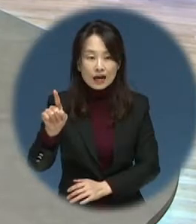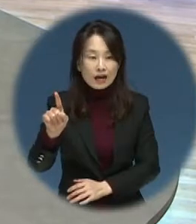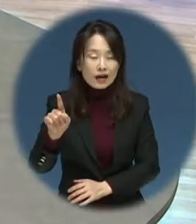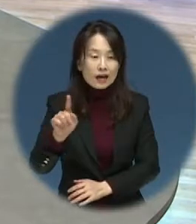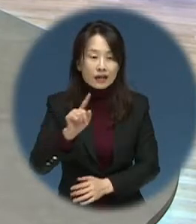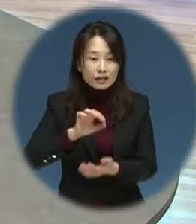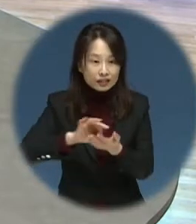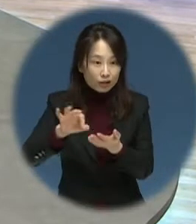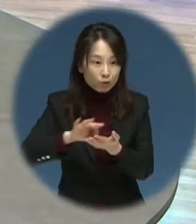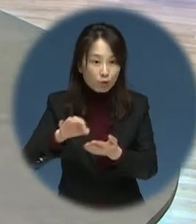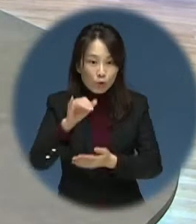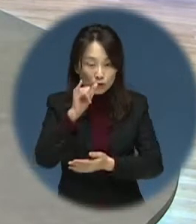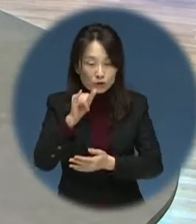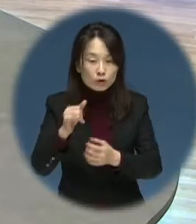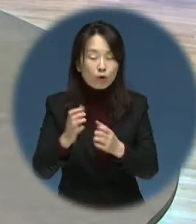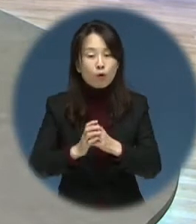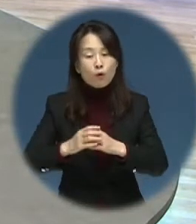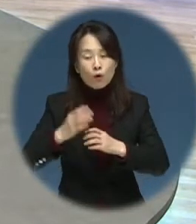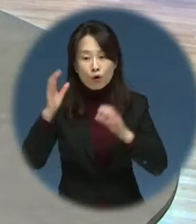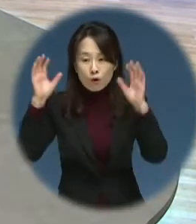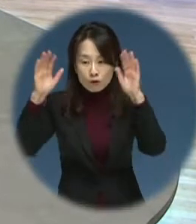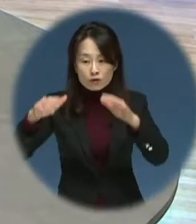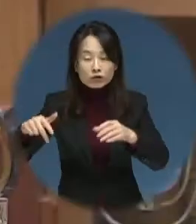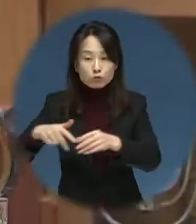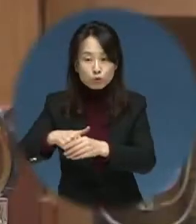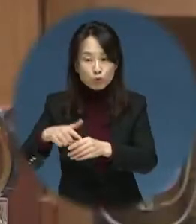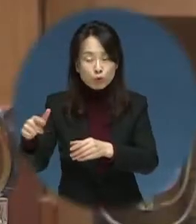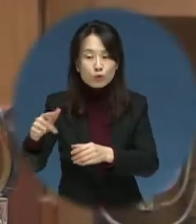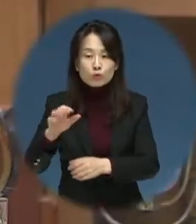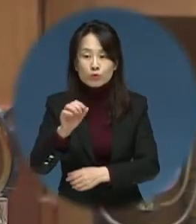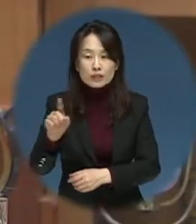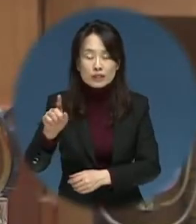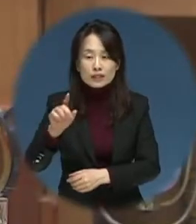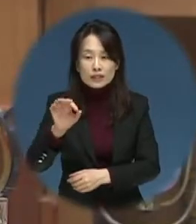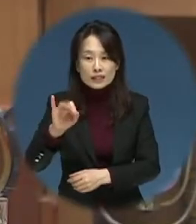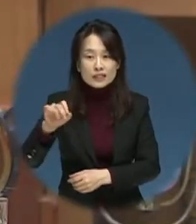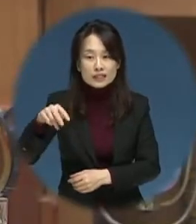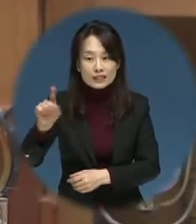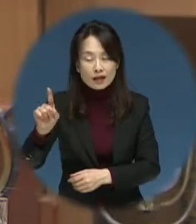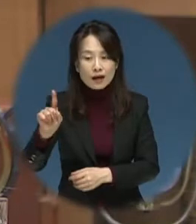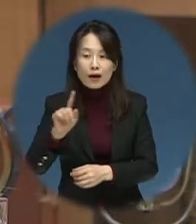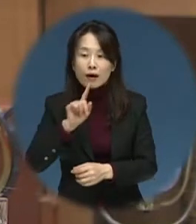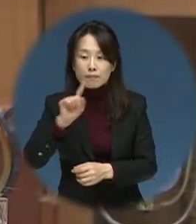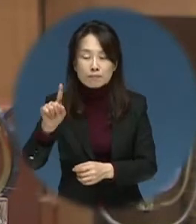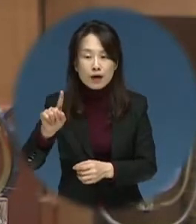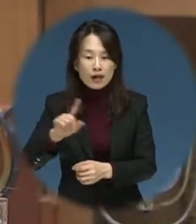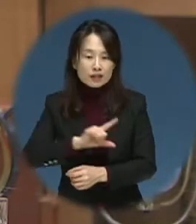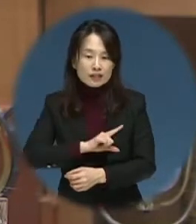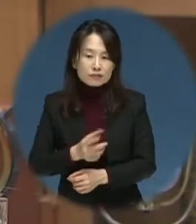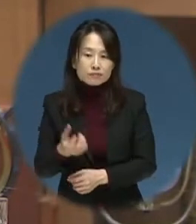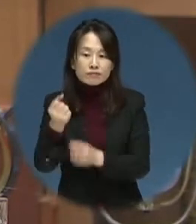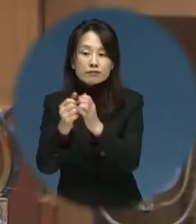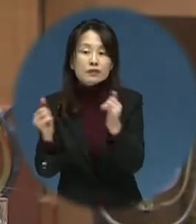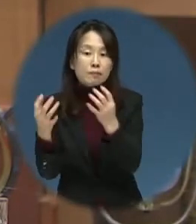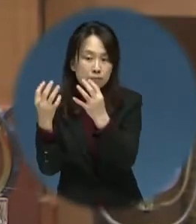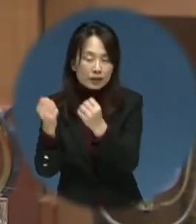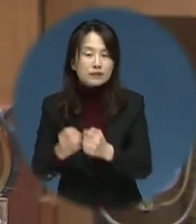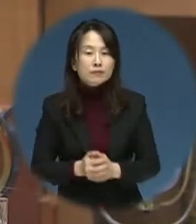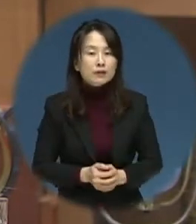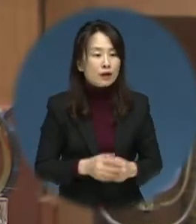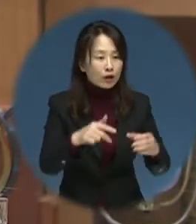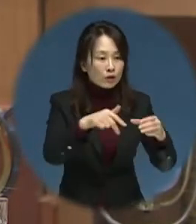많이 있습니다. 지도자 중에서도. 그래요? 아 그러면 종교 뿌리나 뭐 기본 구조나 어디에도